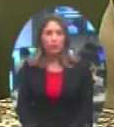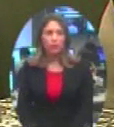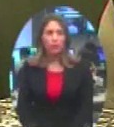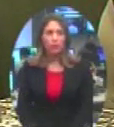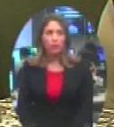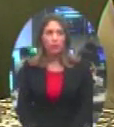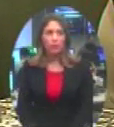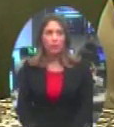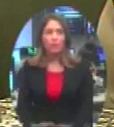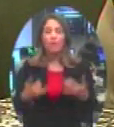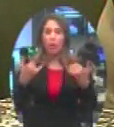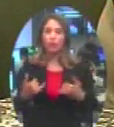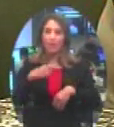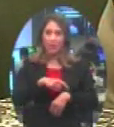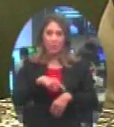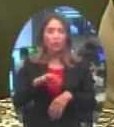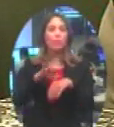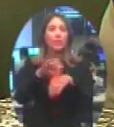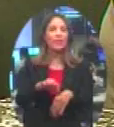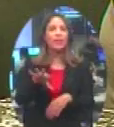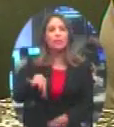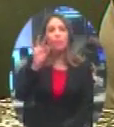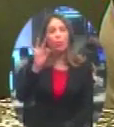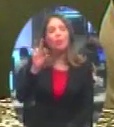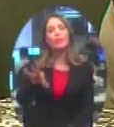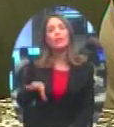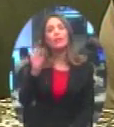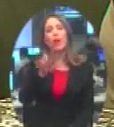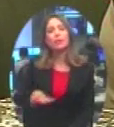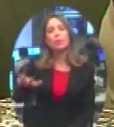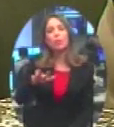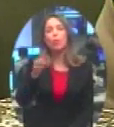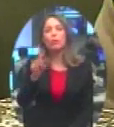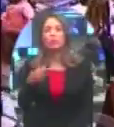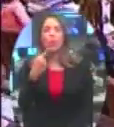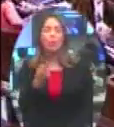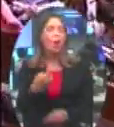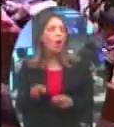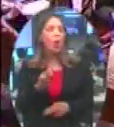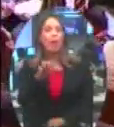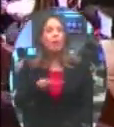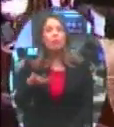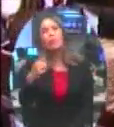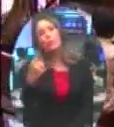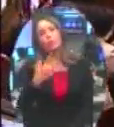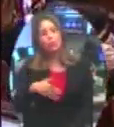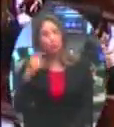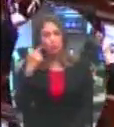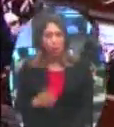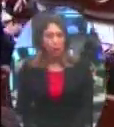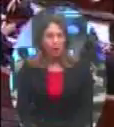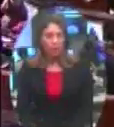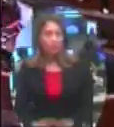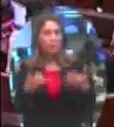העת שבה מנהיגי ציבור, נבחרי ציבור, צריכים לומר לא רק את מה שהציבור שלהם רוצה לשמוע. אבל כאמור, כרגע נראה ששום דבר